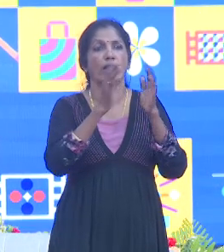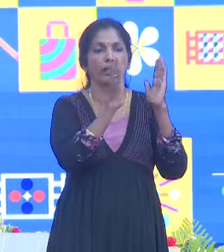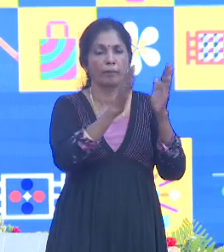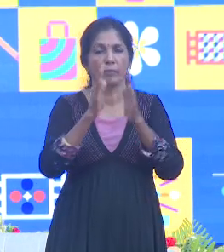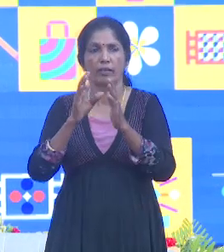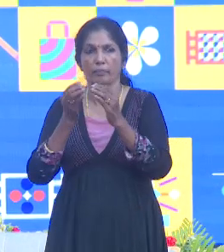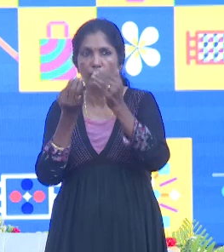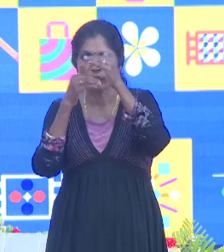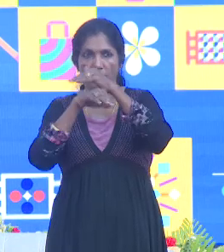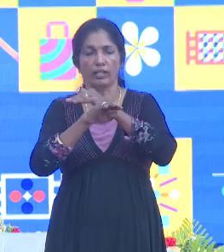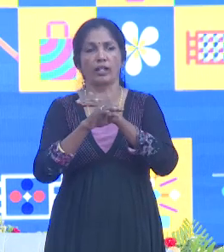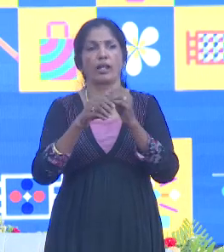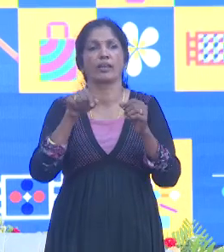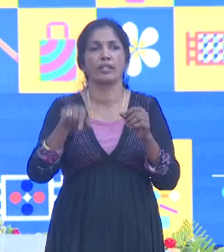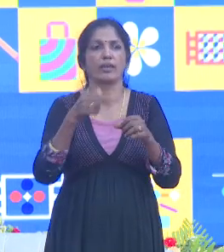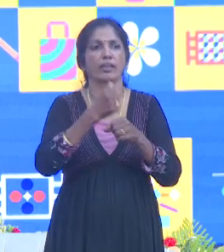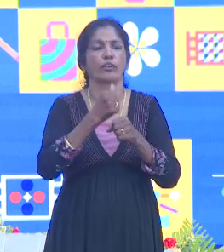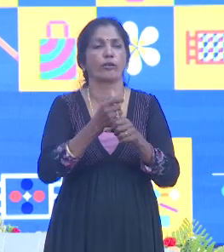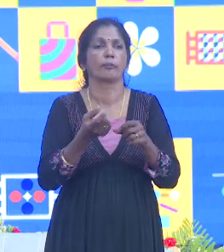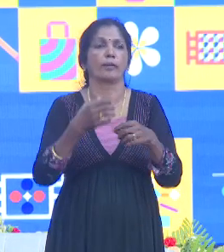ഈ ഗവൺമെൻറ് നടപ്പിലാക്കിയത് പറഞ്ഞു.